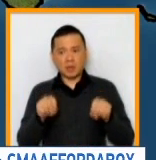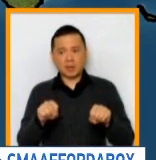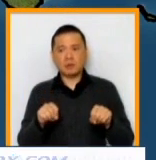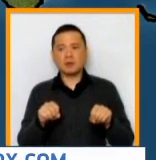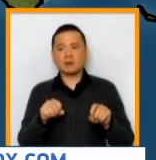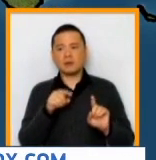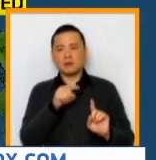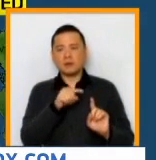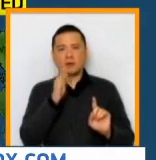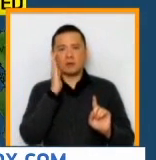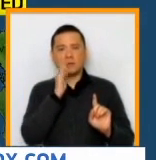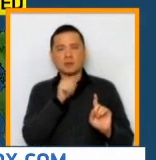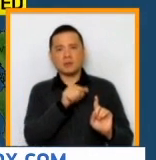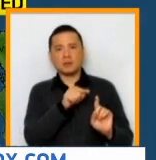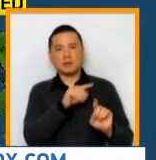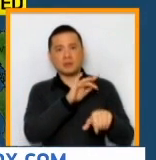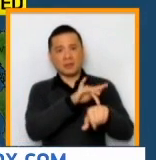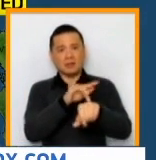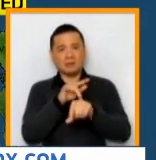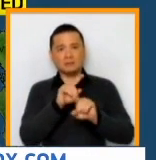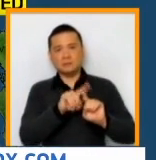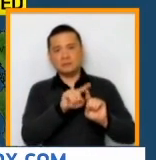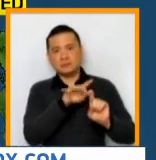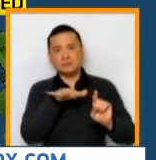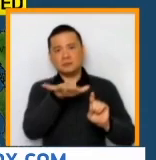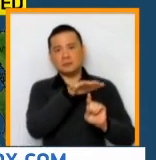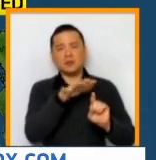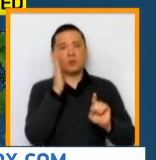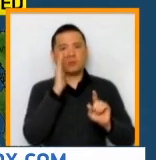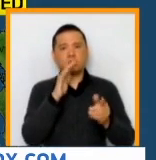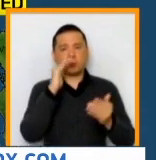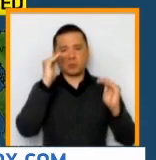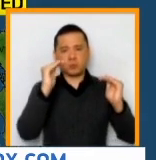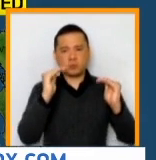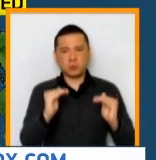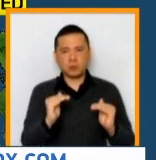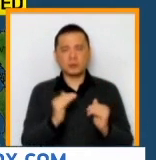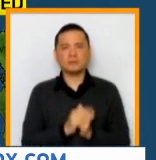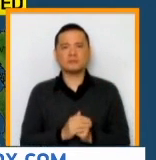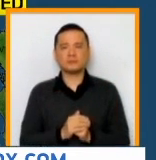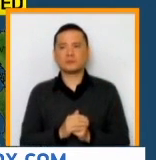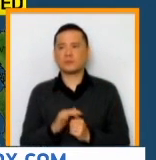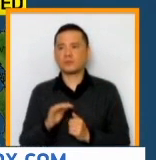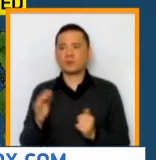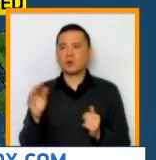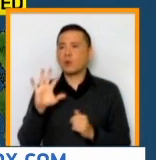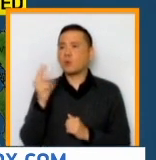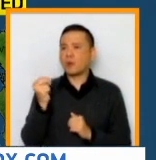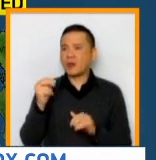tumatawid sa kalupaan ng Southern Luzon area ngayong araw. At kailan inaasahang lalabas siya?